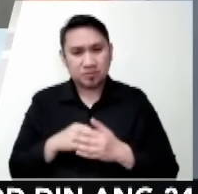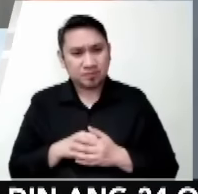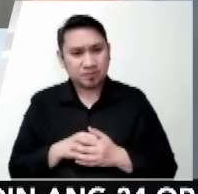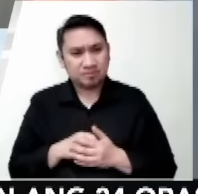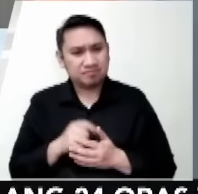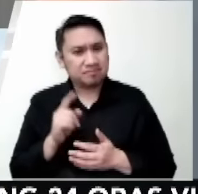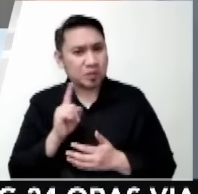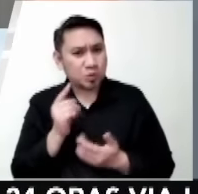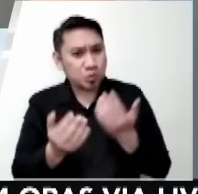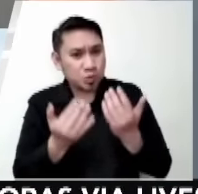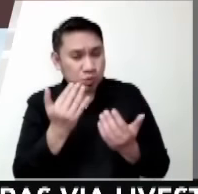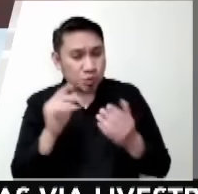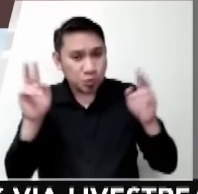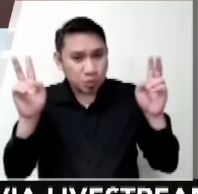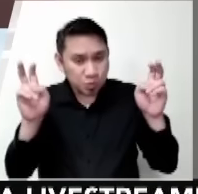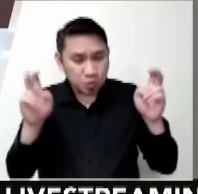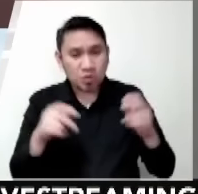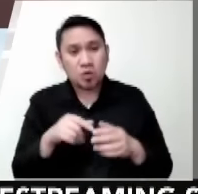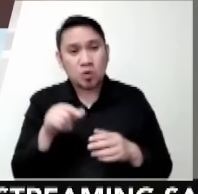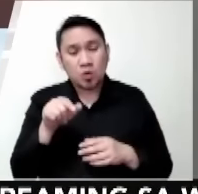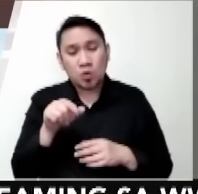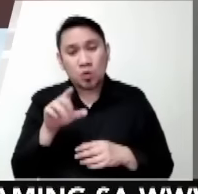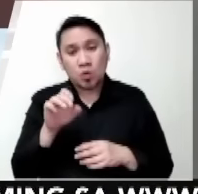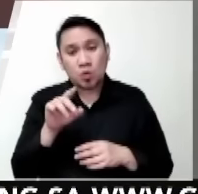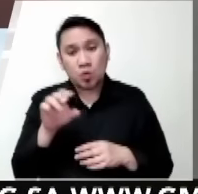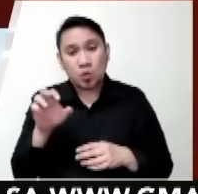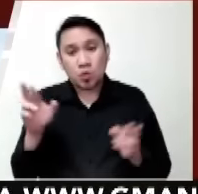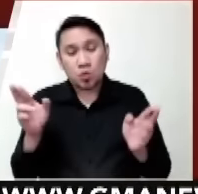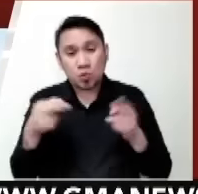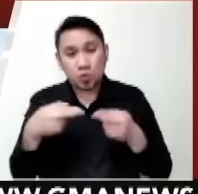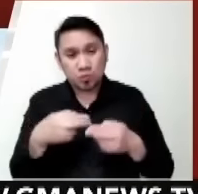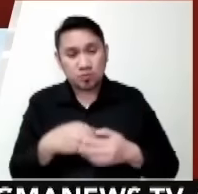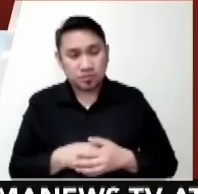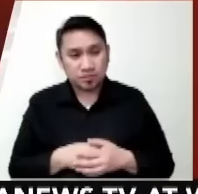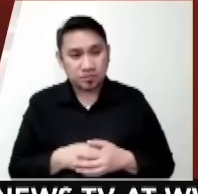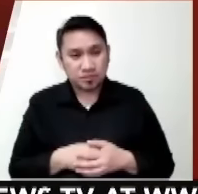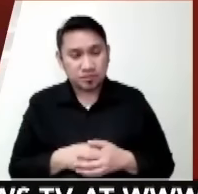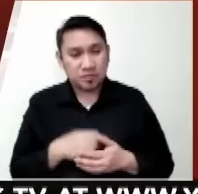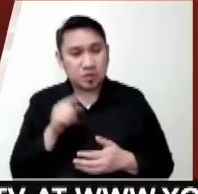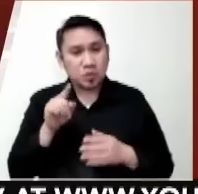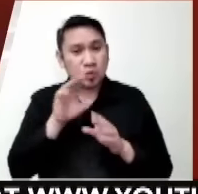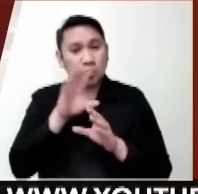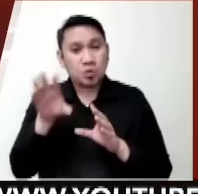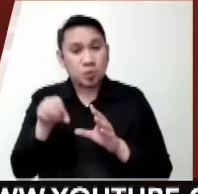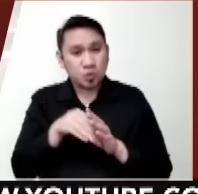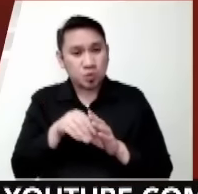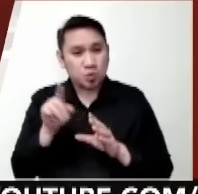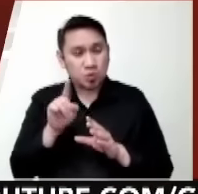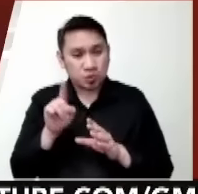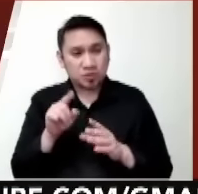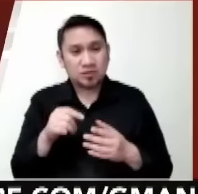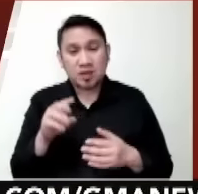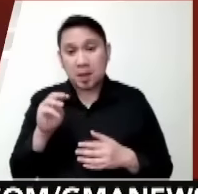ang tinatawag na call room sa mezzanine sa main building. Ang involved po natin is a mezzanine